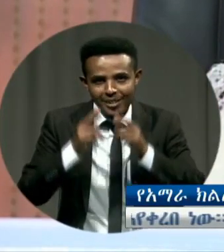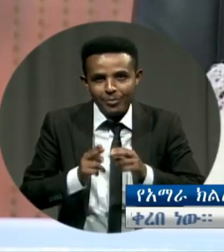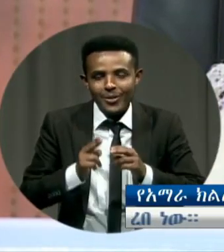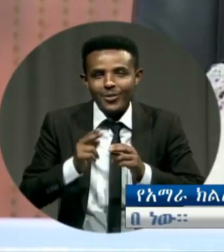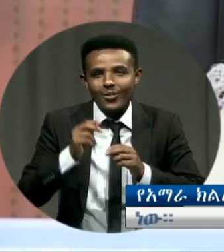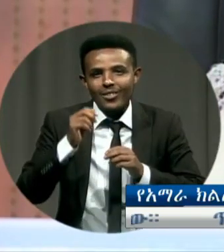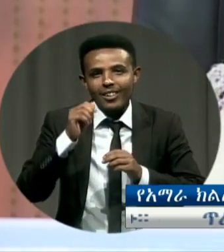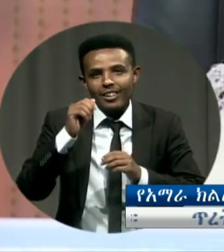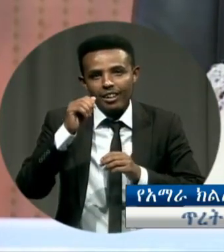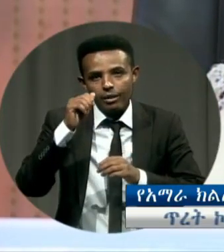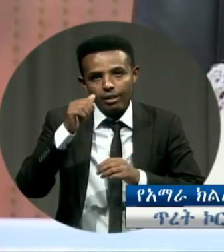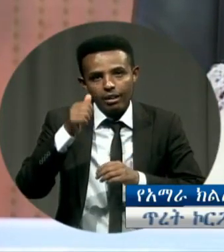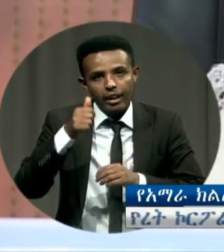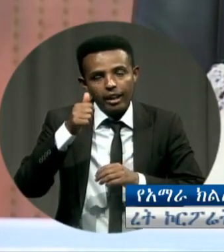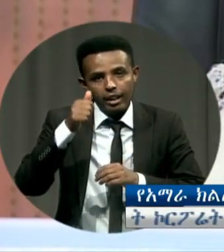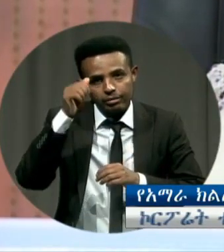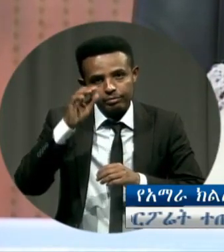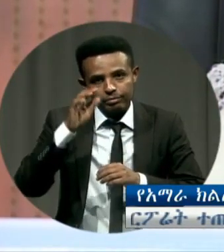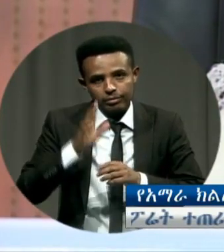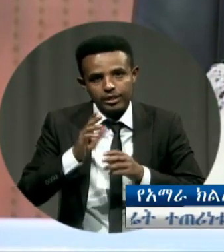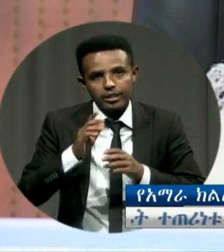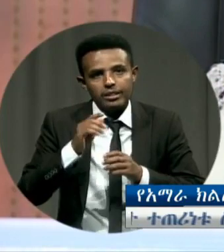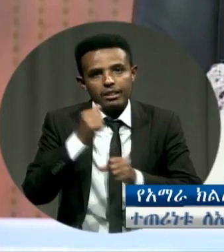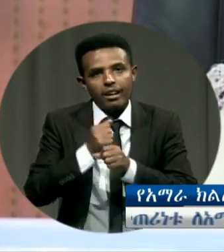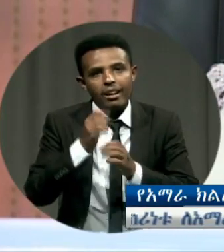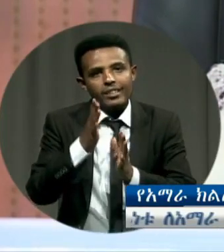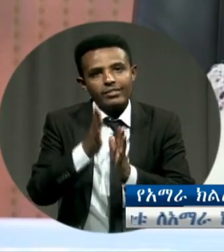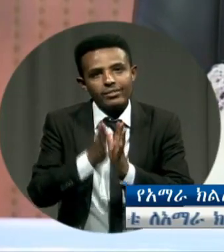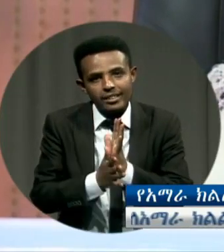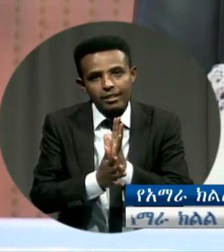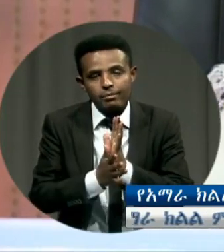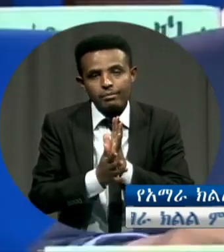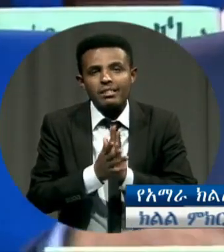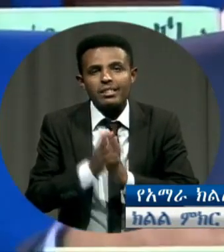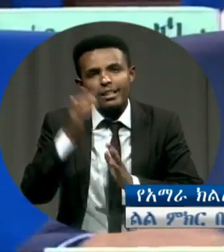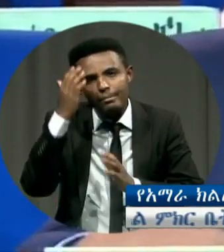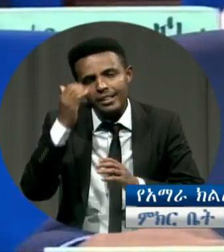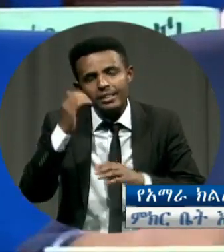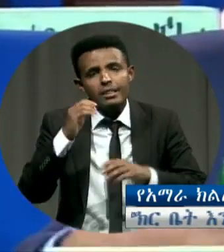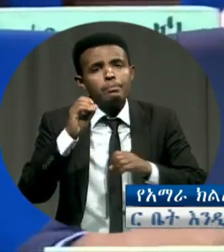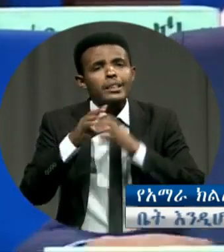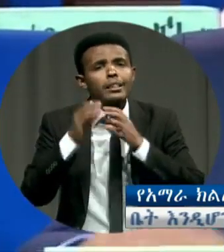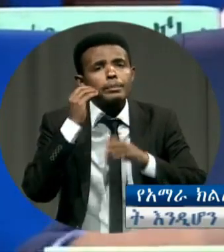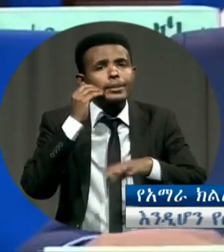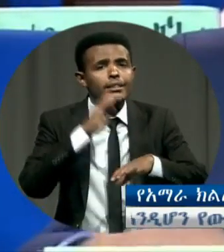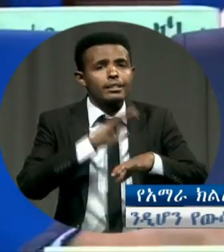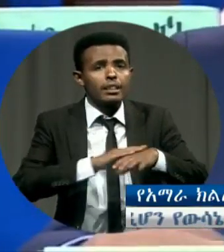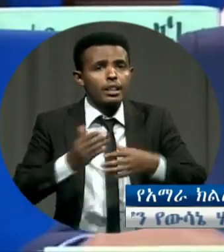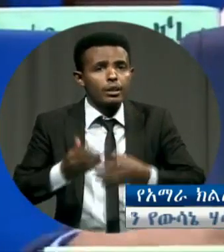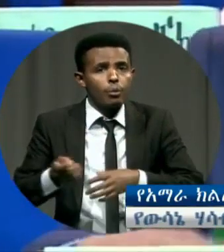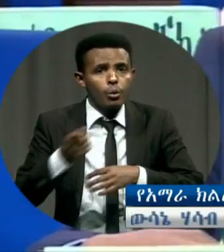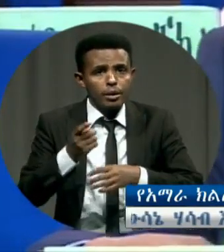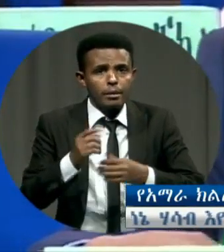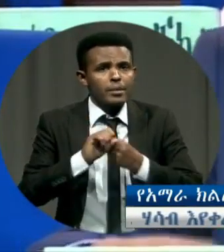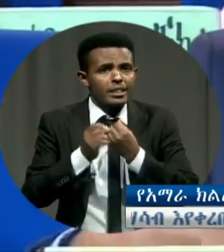የጥረት ኮርፖሬት ዋና ስራ አስፈጻሚ ጥረት ለምን ለምክር ቤቱ ተጠሪ ሆነ እንዲሆን ተደረገ በሚለው